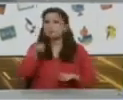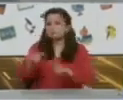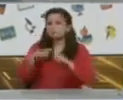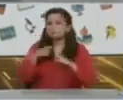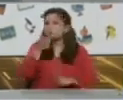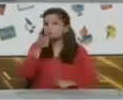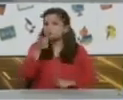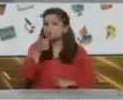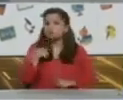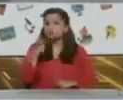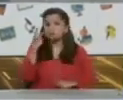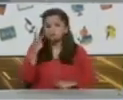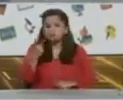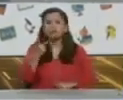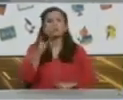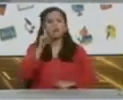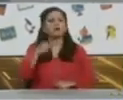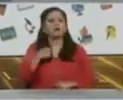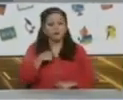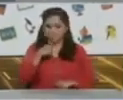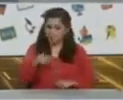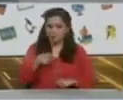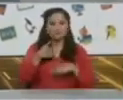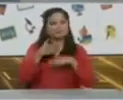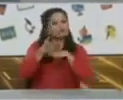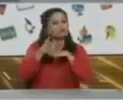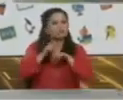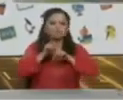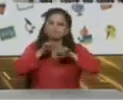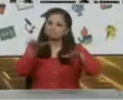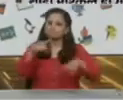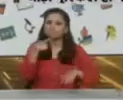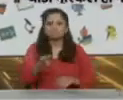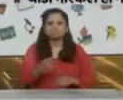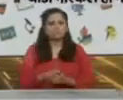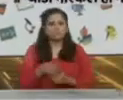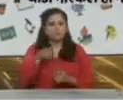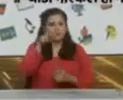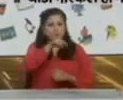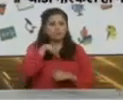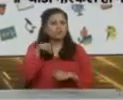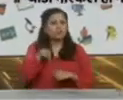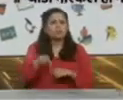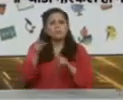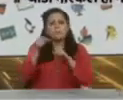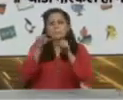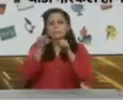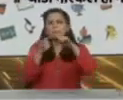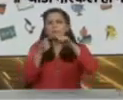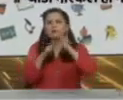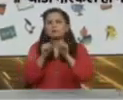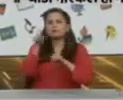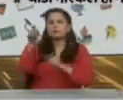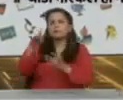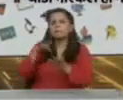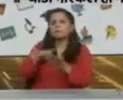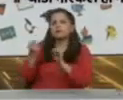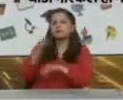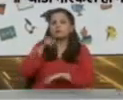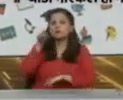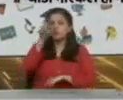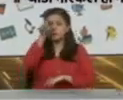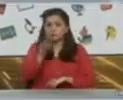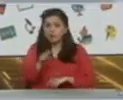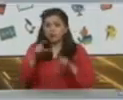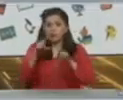लगा, इसलिए मुझे लगता है कि मैं जरूर आपसे शेयर करूं। पटना से सवाल है, प्रवीण कुमार ने पूछा